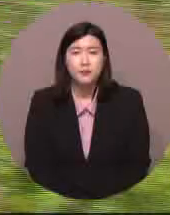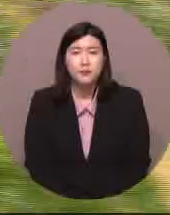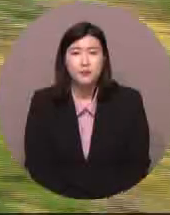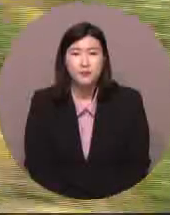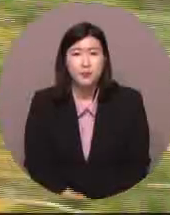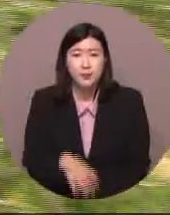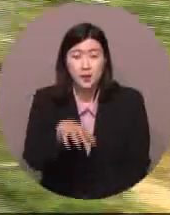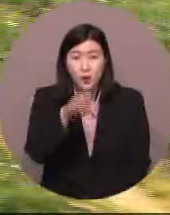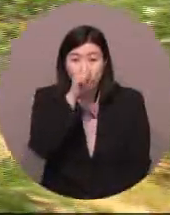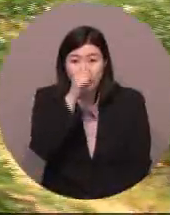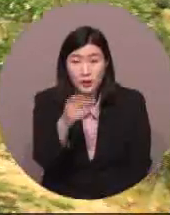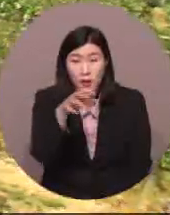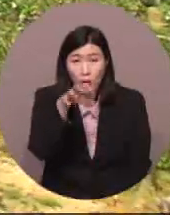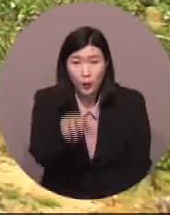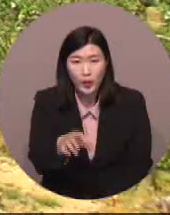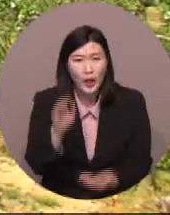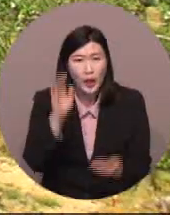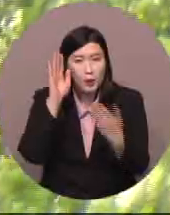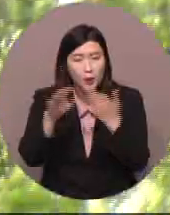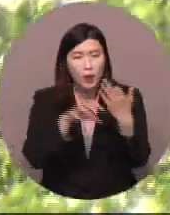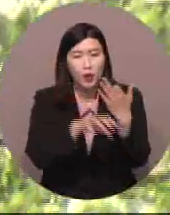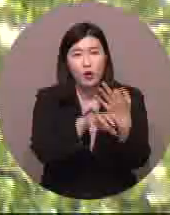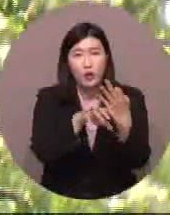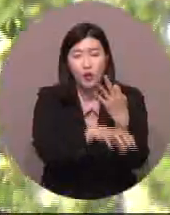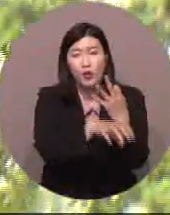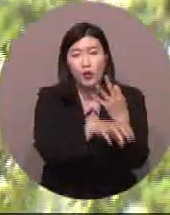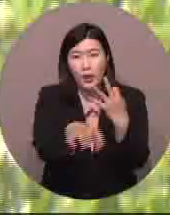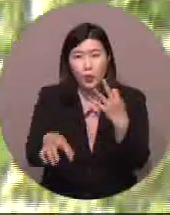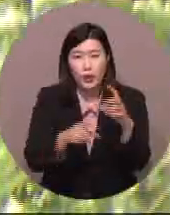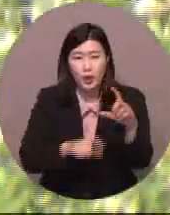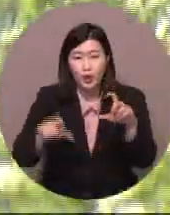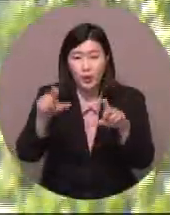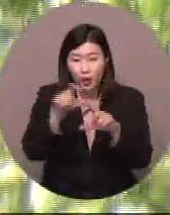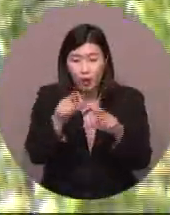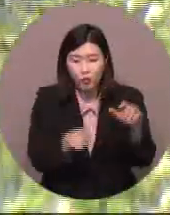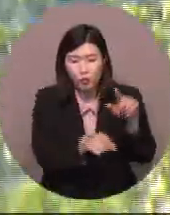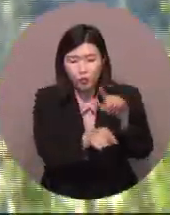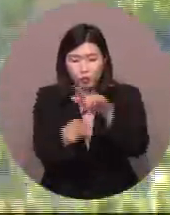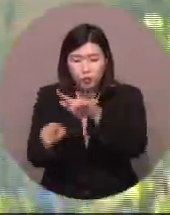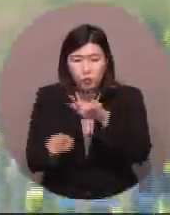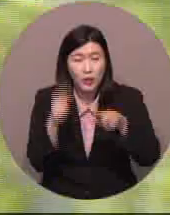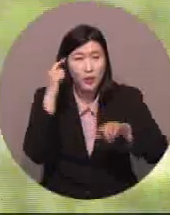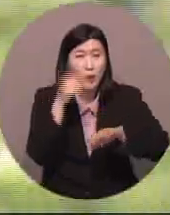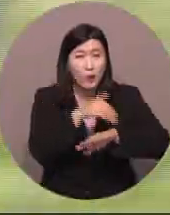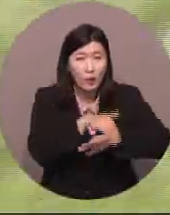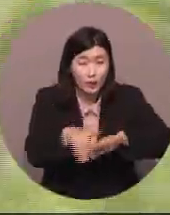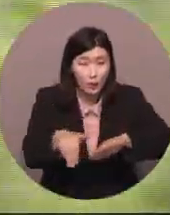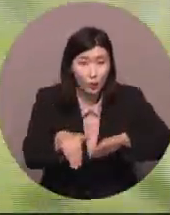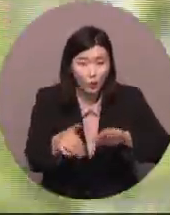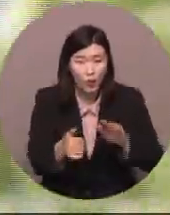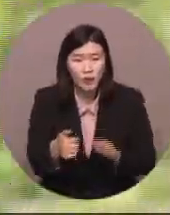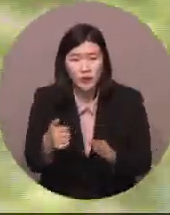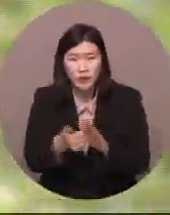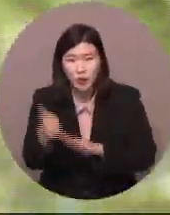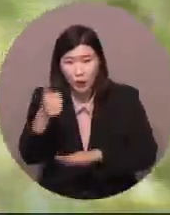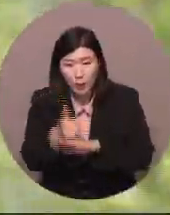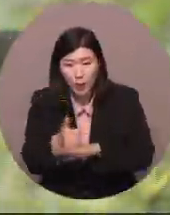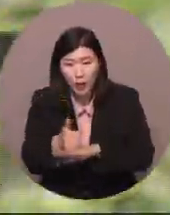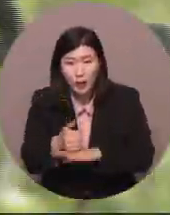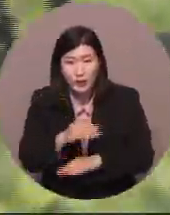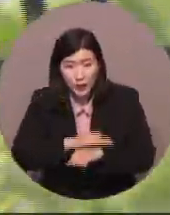서산시는 추가로 사과 농가 14곳, 10헥타르에 드론 인공수분을 시행하고 수확기에 농가의